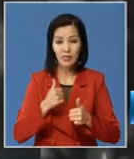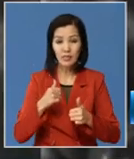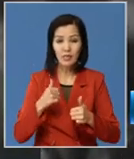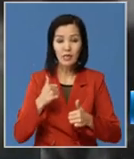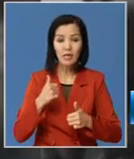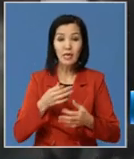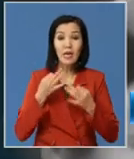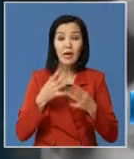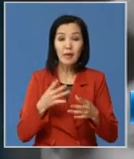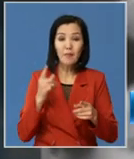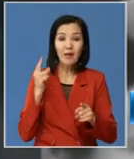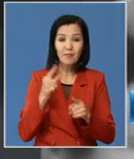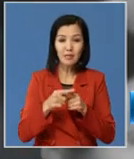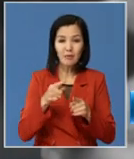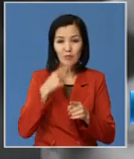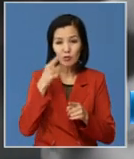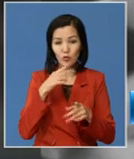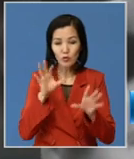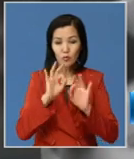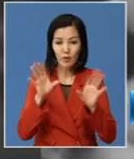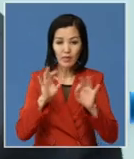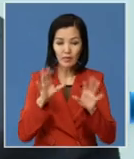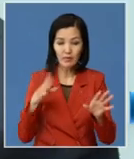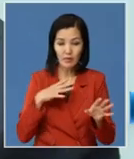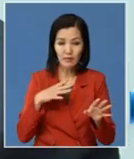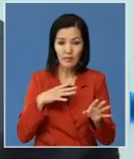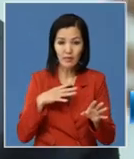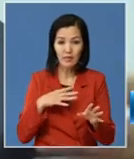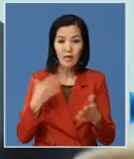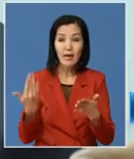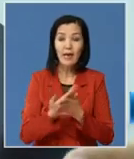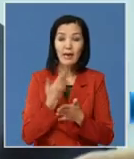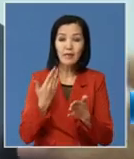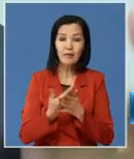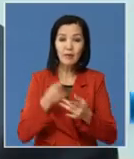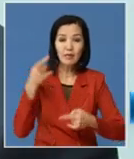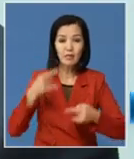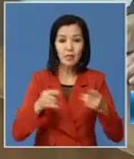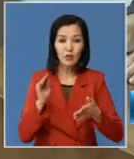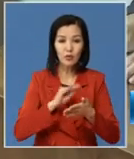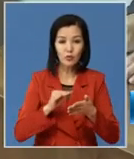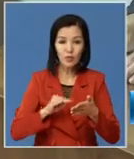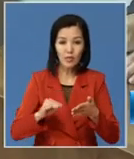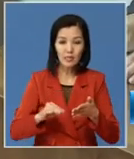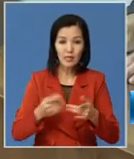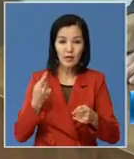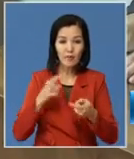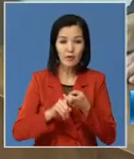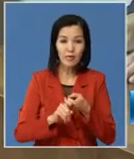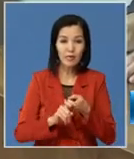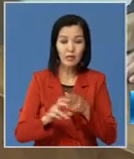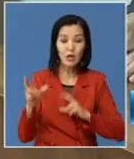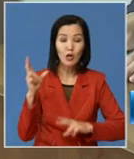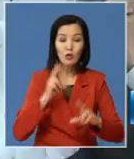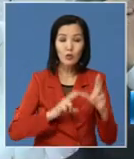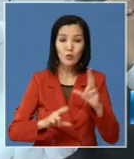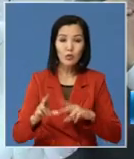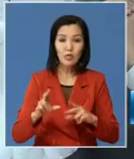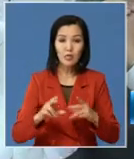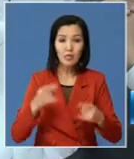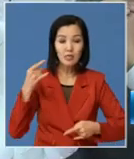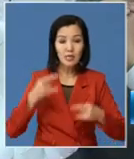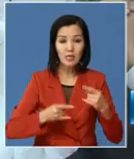билікке қарсылық көрсеткендер әлі күнге дейін банды. Бұл талапты алып тастап, өзінің қазақ үшін соғысқан большевиксің бе,